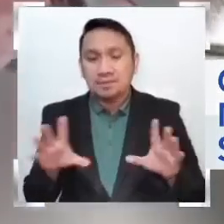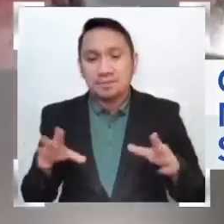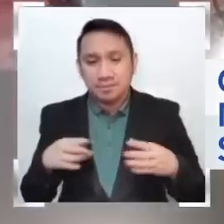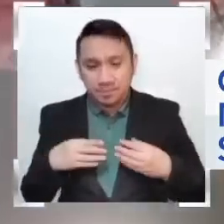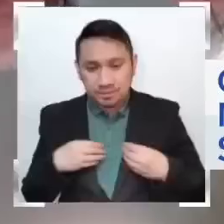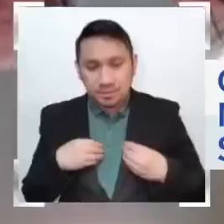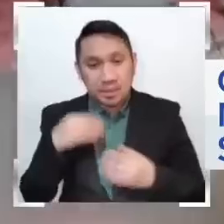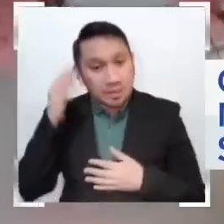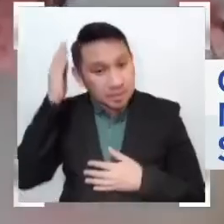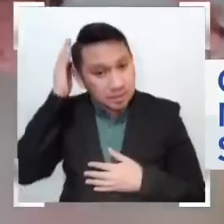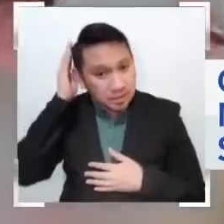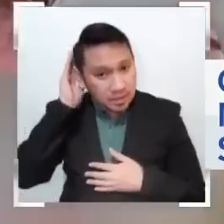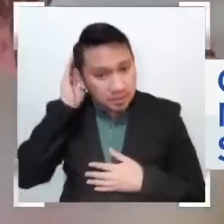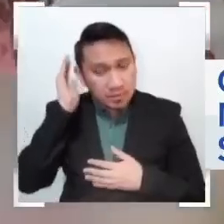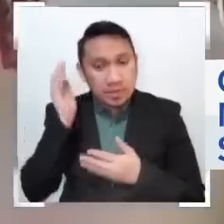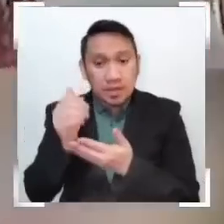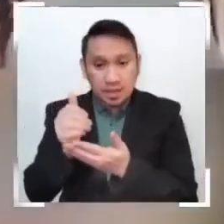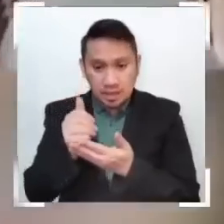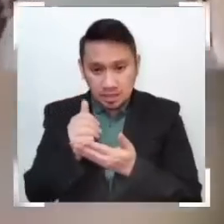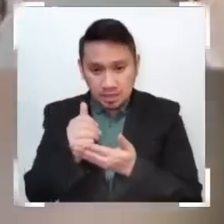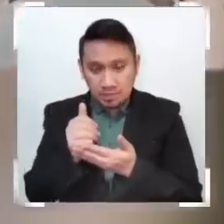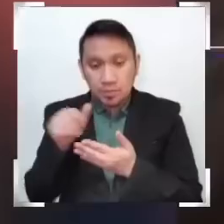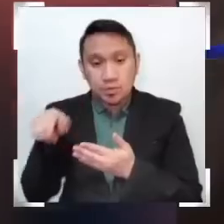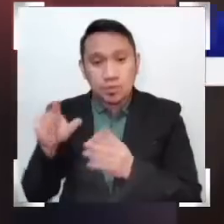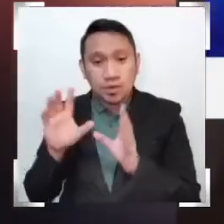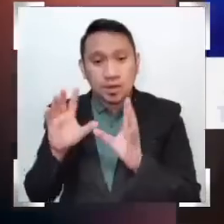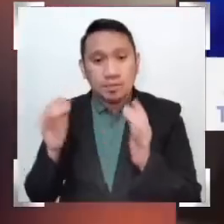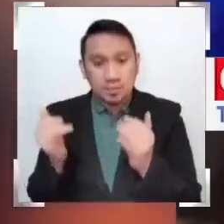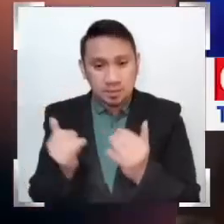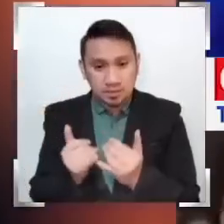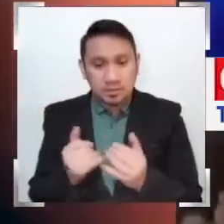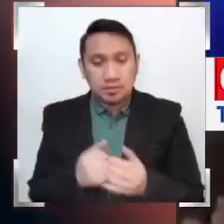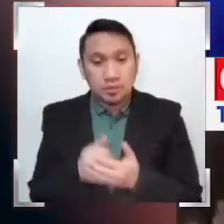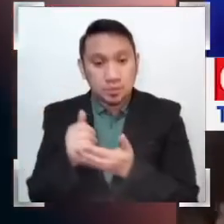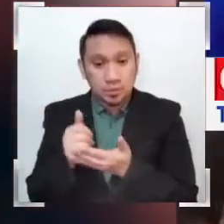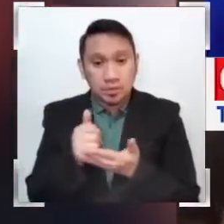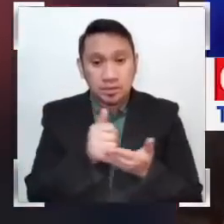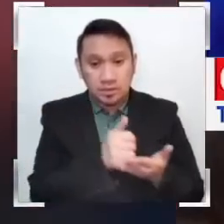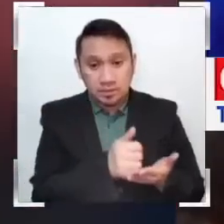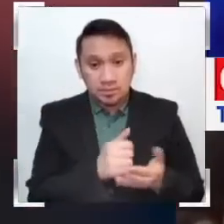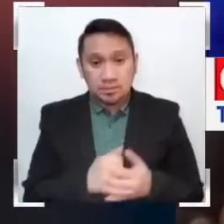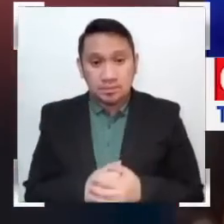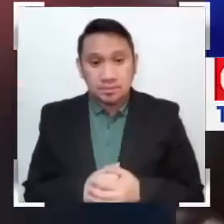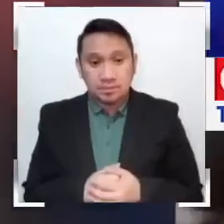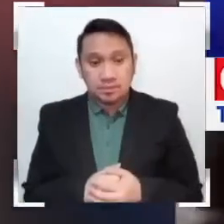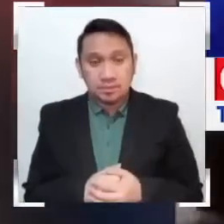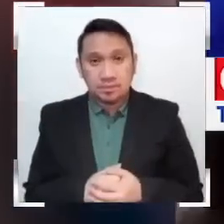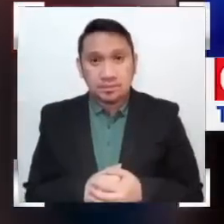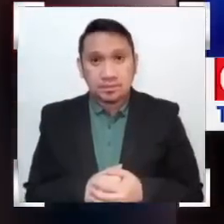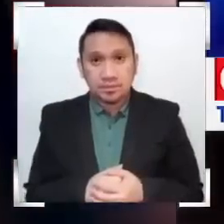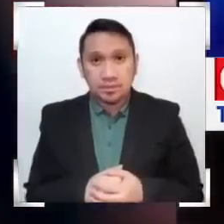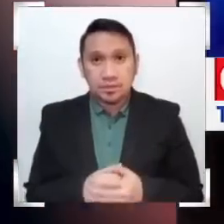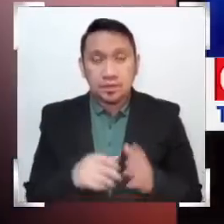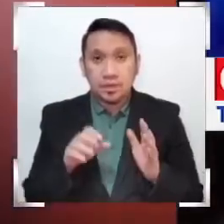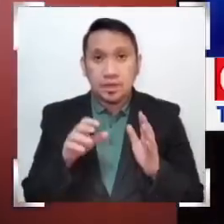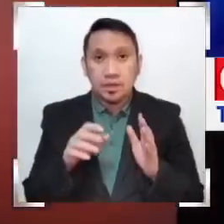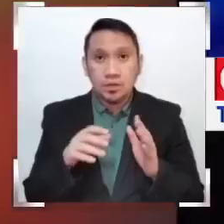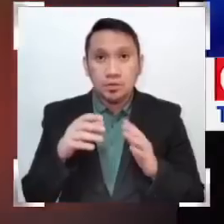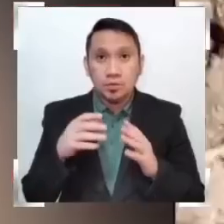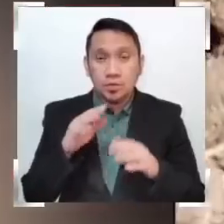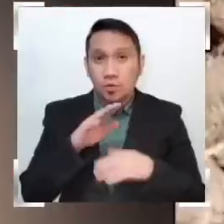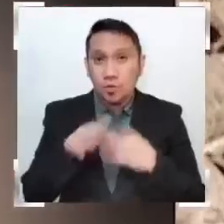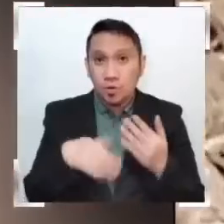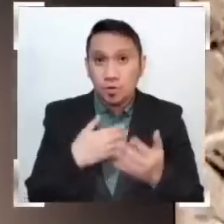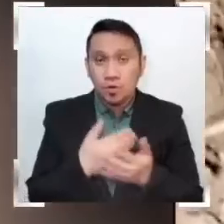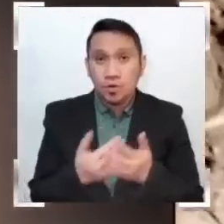construction company na pinagtatrabahuhan ng biktima. Yung sagotin nila, yung buong mga gastos, dahil malaki-laki rin, yun naman ang biging